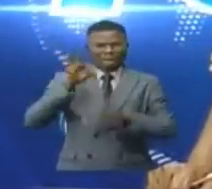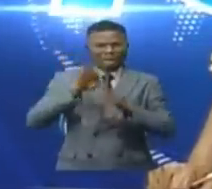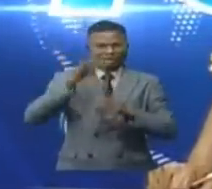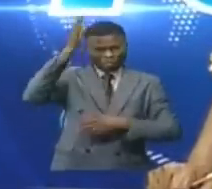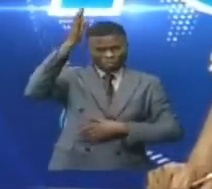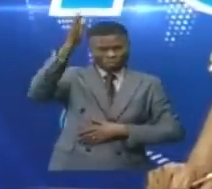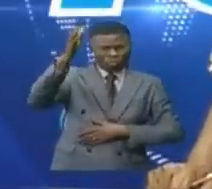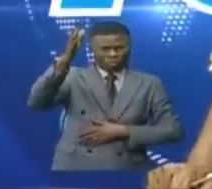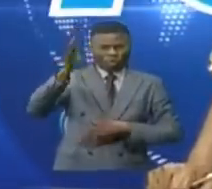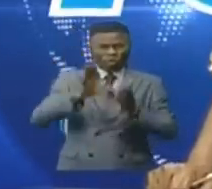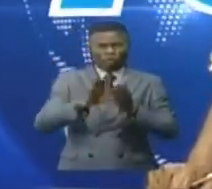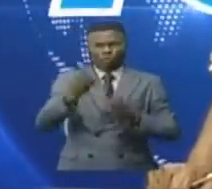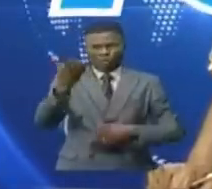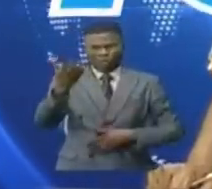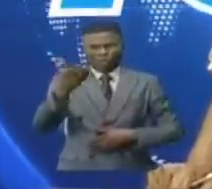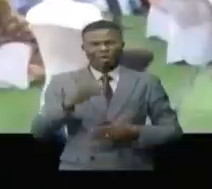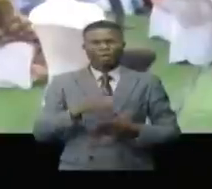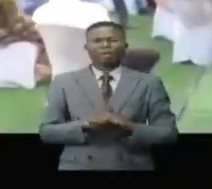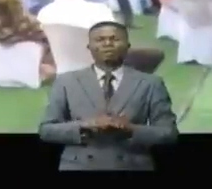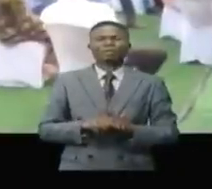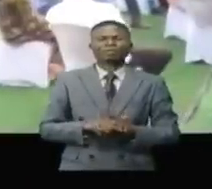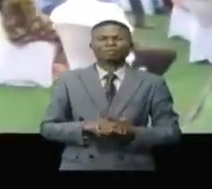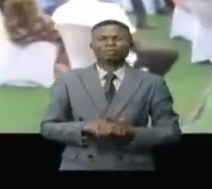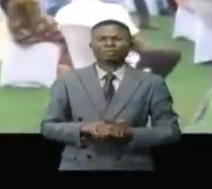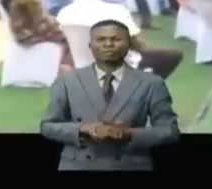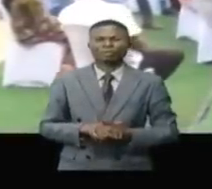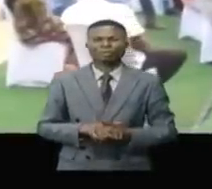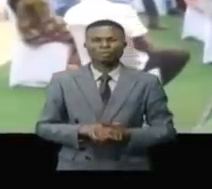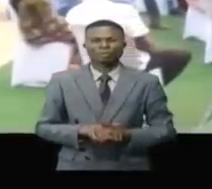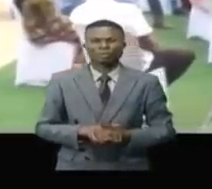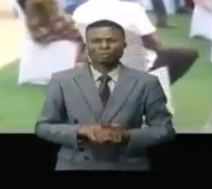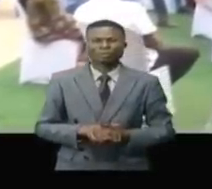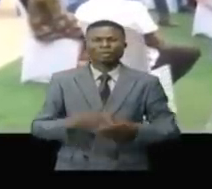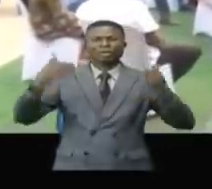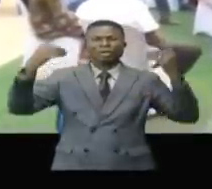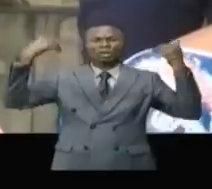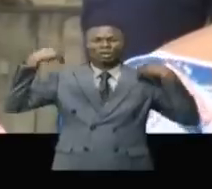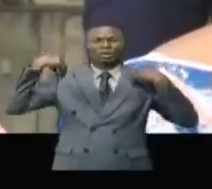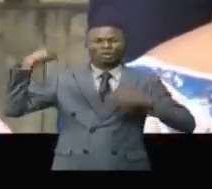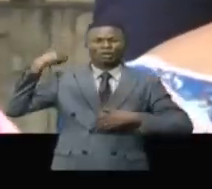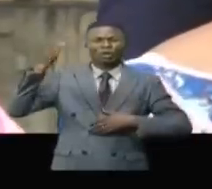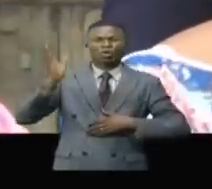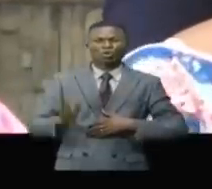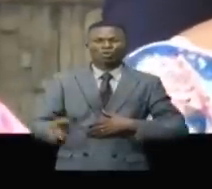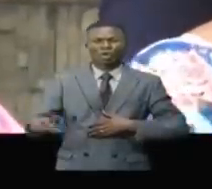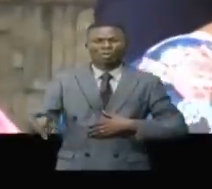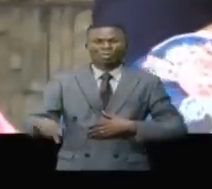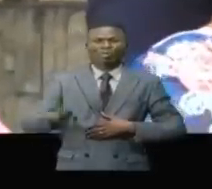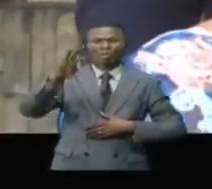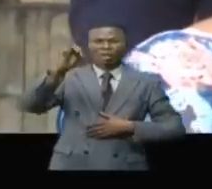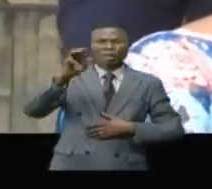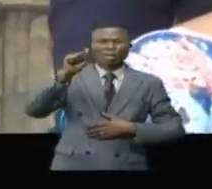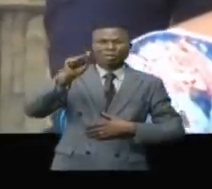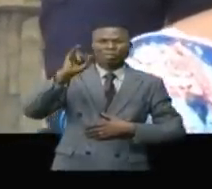élections, nous dit Christine Lenzo. Elle est à la tête du gouvernorat de la province du Maïndombé. Rita Bola a devant les